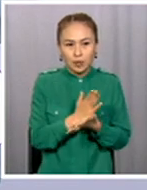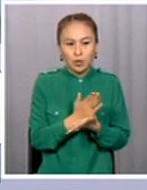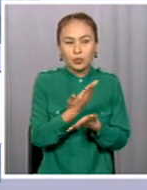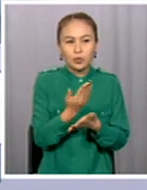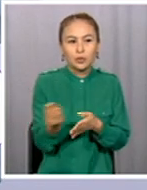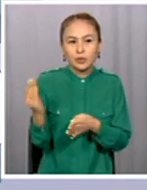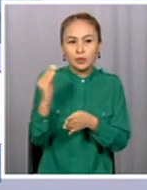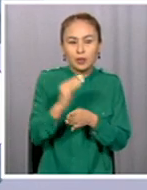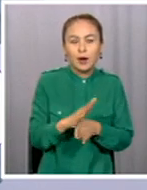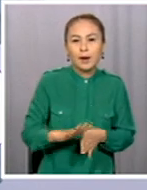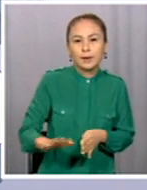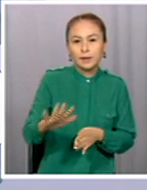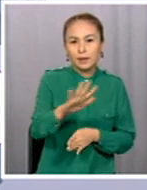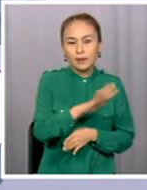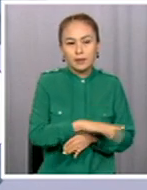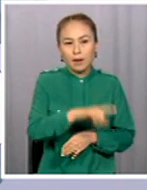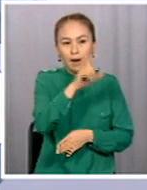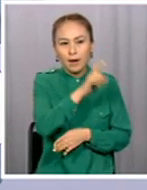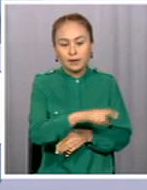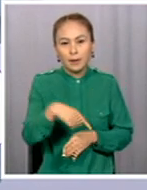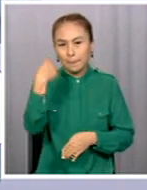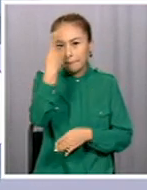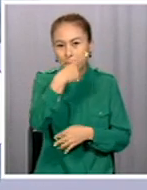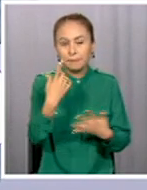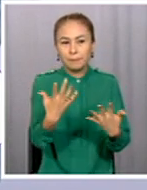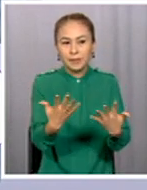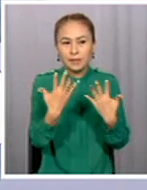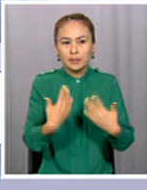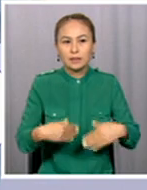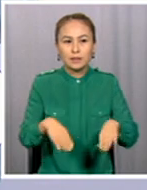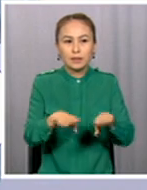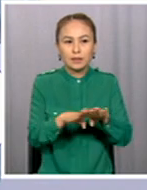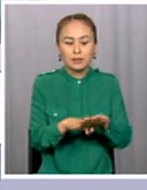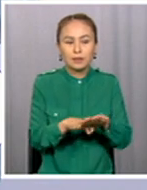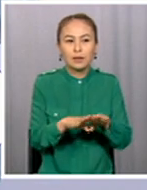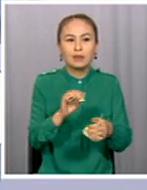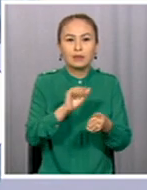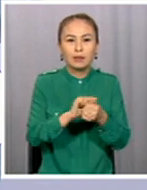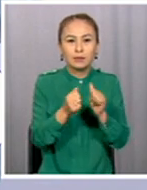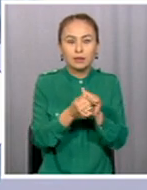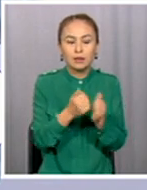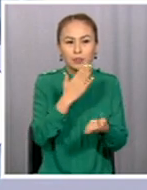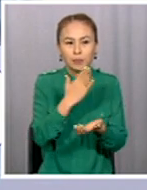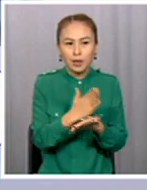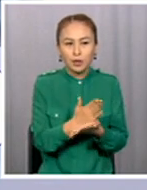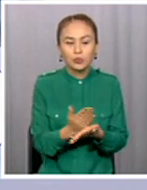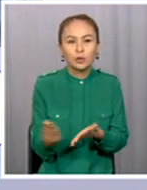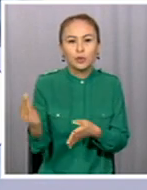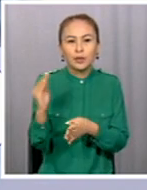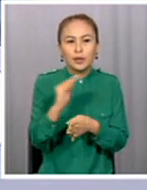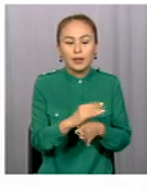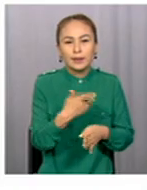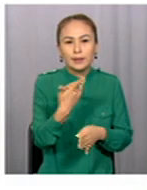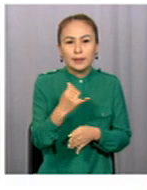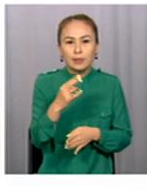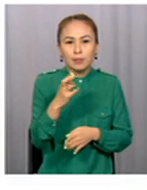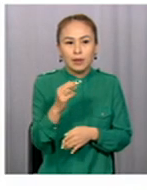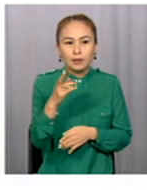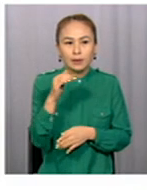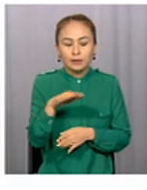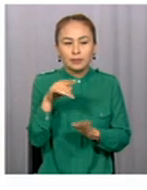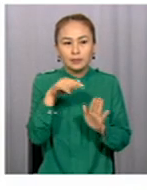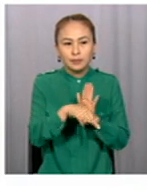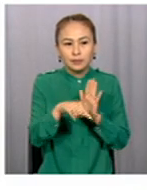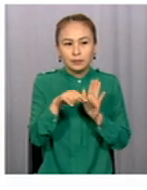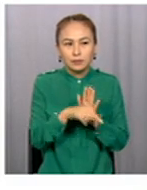ақ айналасына адам бейнесіне келетін діңгек тастар орнатылған. Сондай ақ ғибадатханалардың ішінен